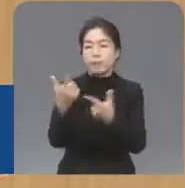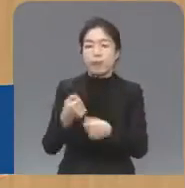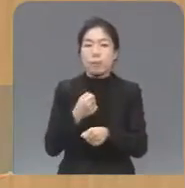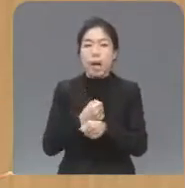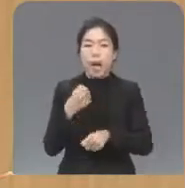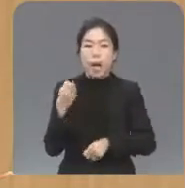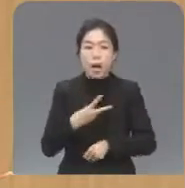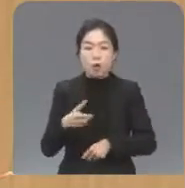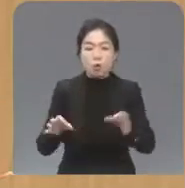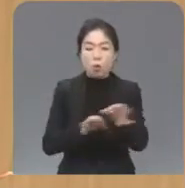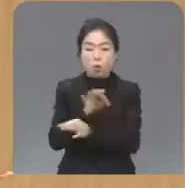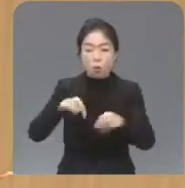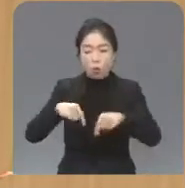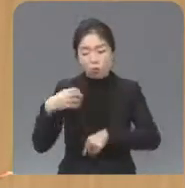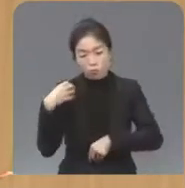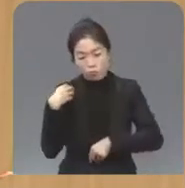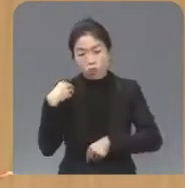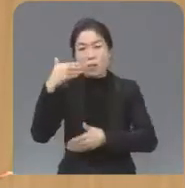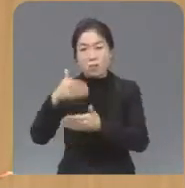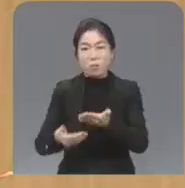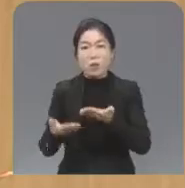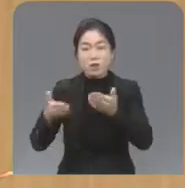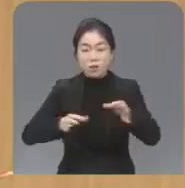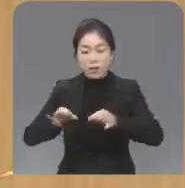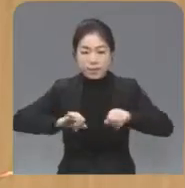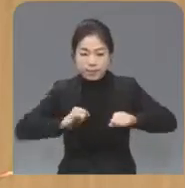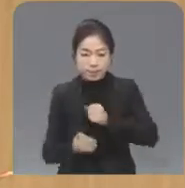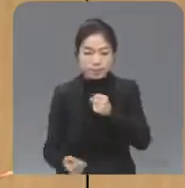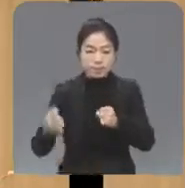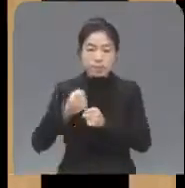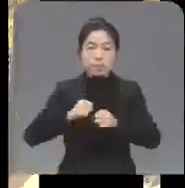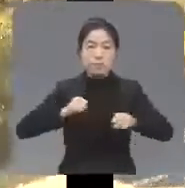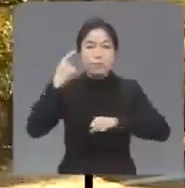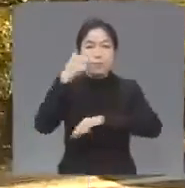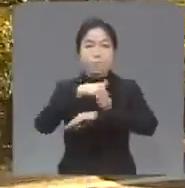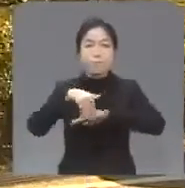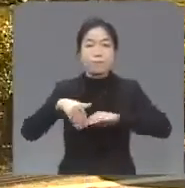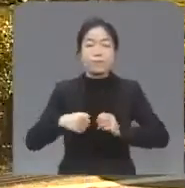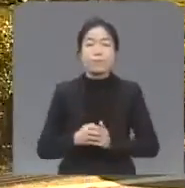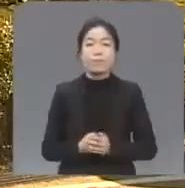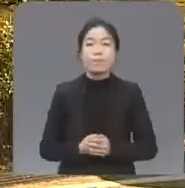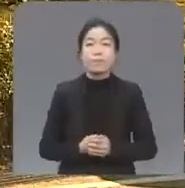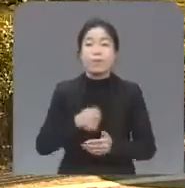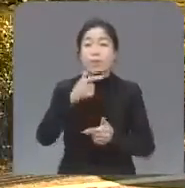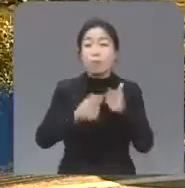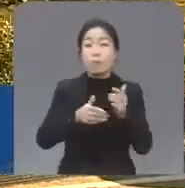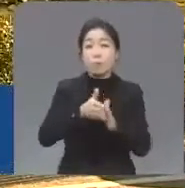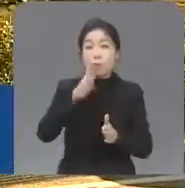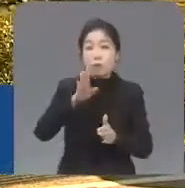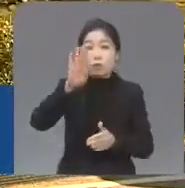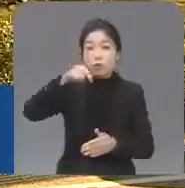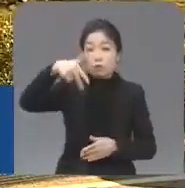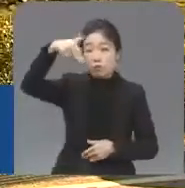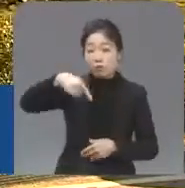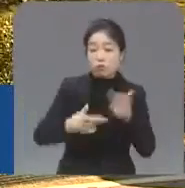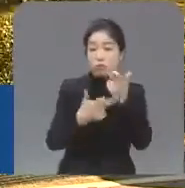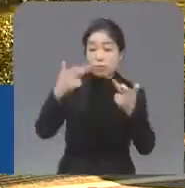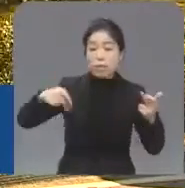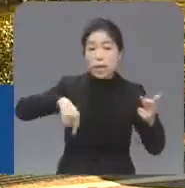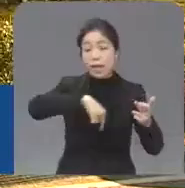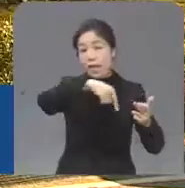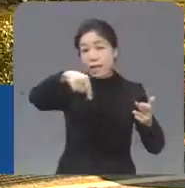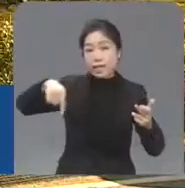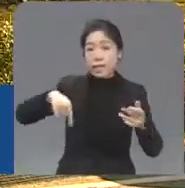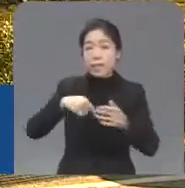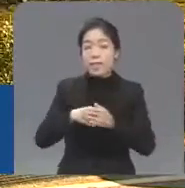임차인의 경영 부담을 덜고 상권 회복에 적극 나설 예정입니다. 목포시가 부주산 일대에 반려동물